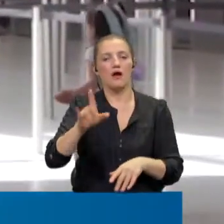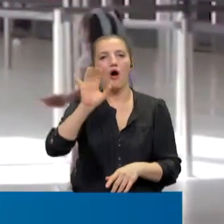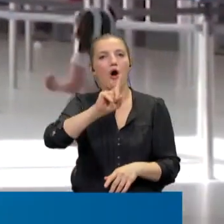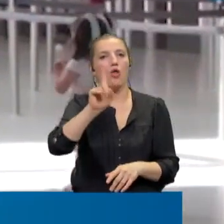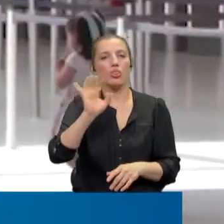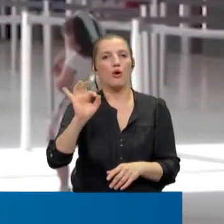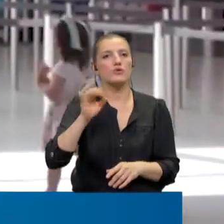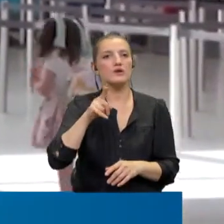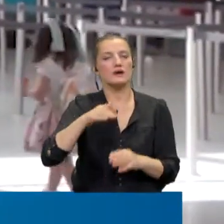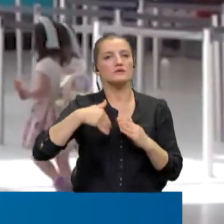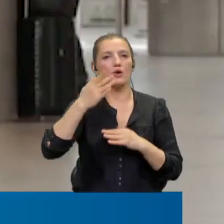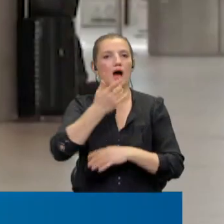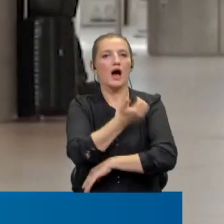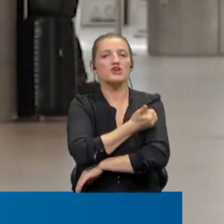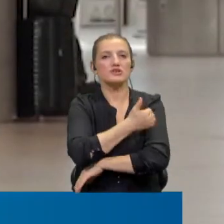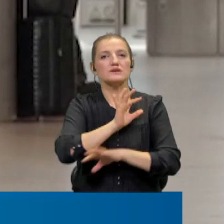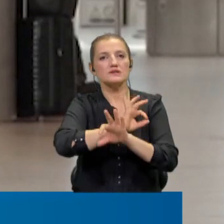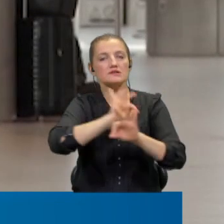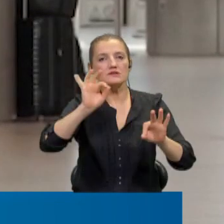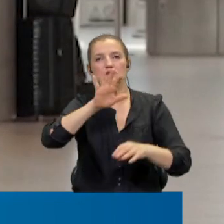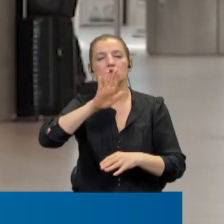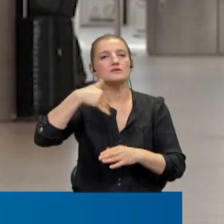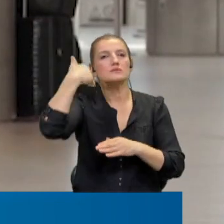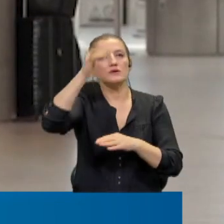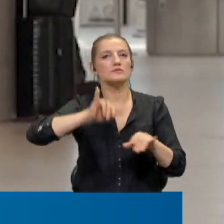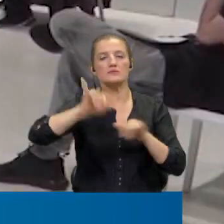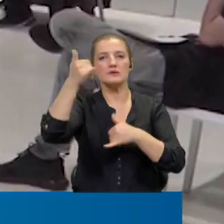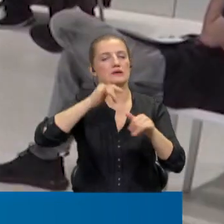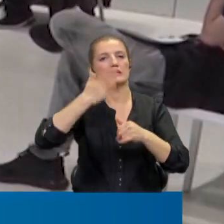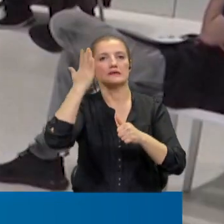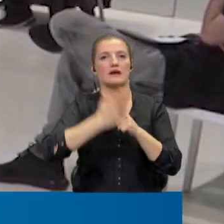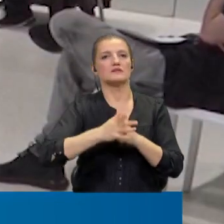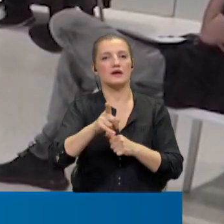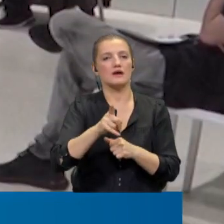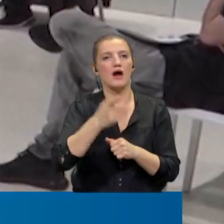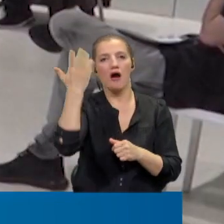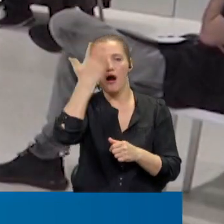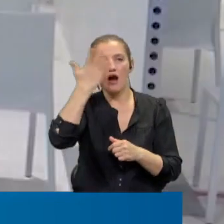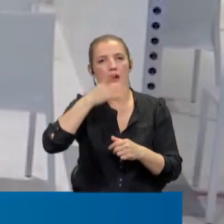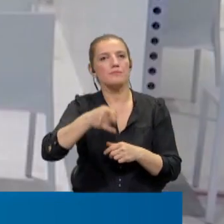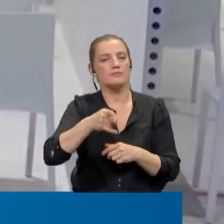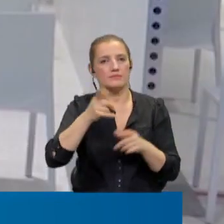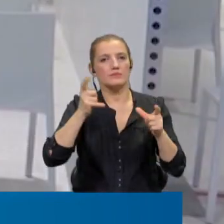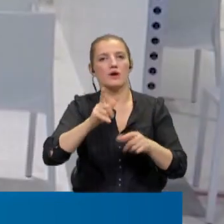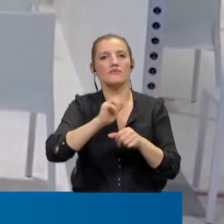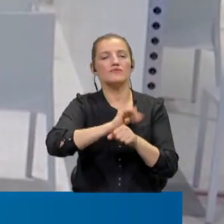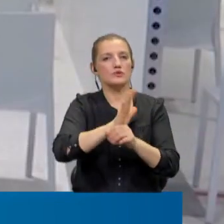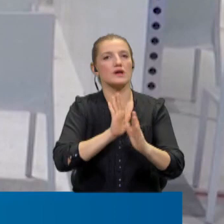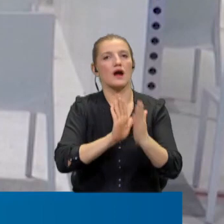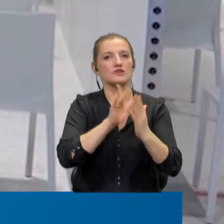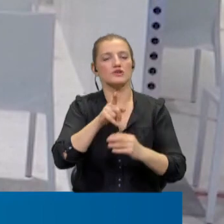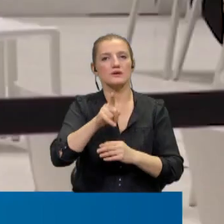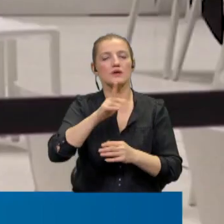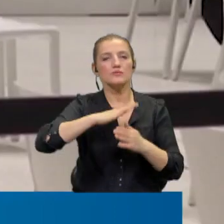Ocak'tan itibaren aşısız vatandaşlarının yurtdışına seyahat etmesini yasakladı Birleşik Arap Emirlikleri kuvvet 19'a karşı tüm